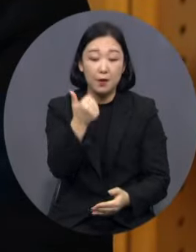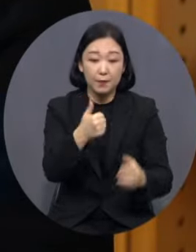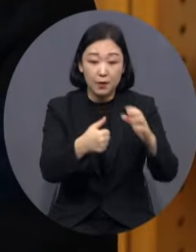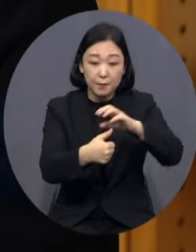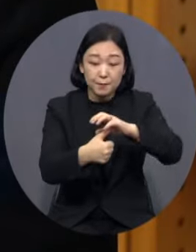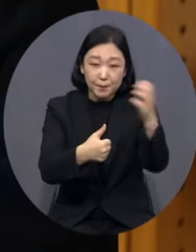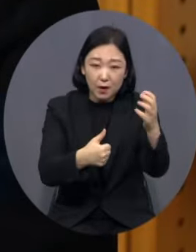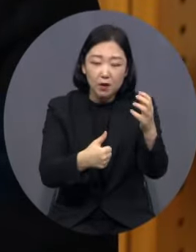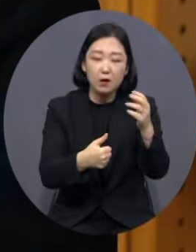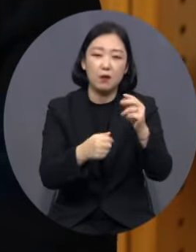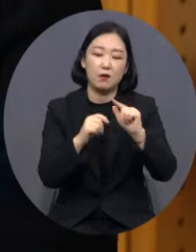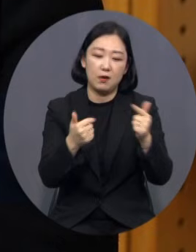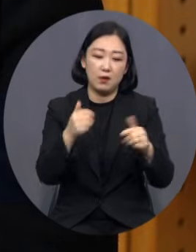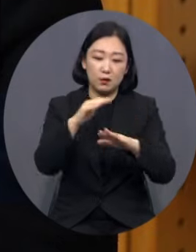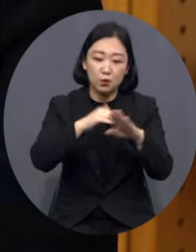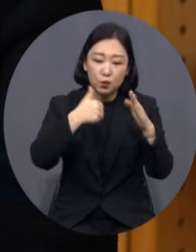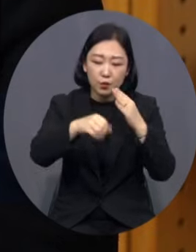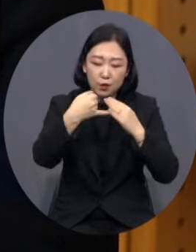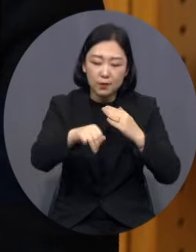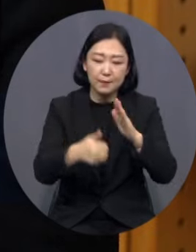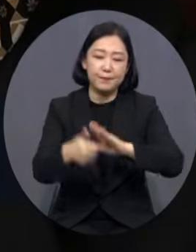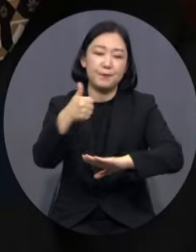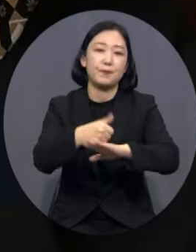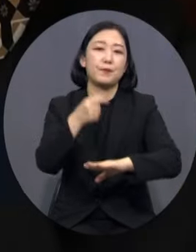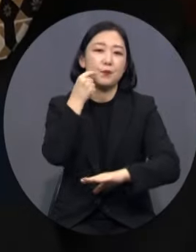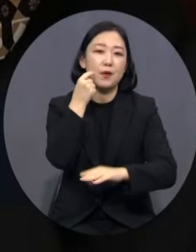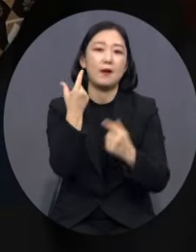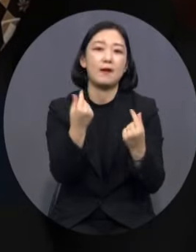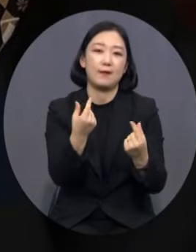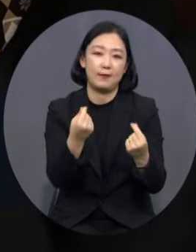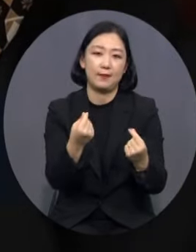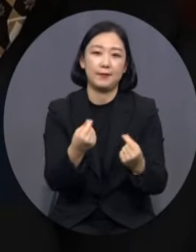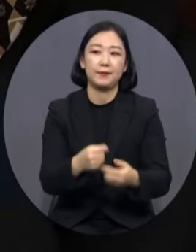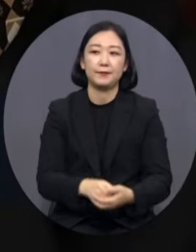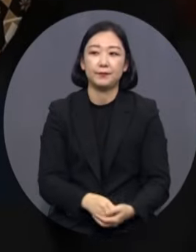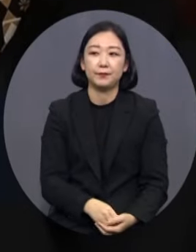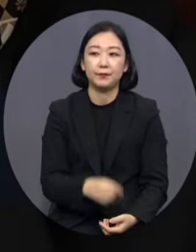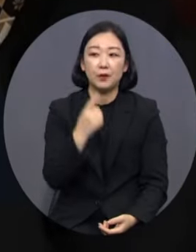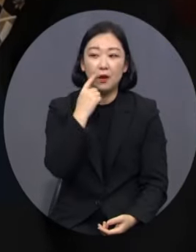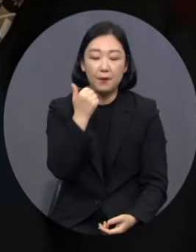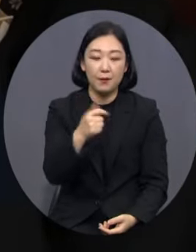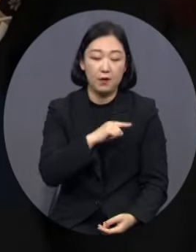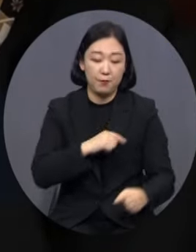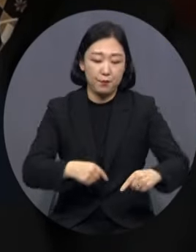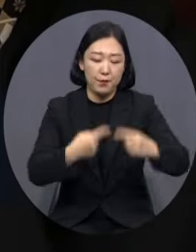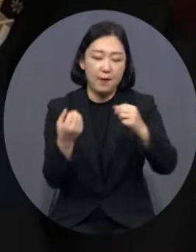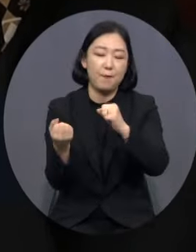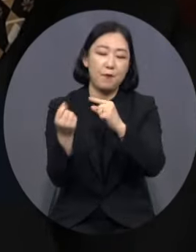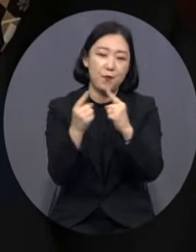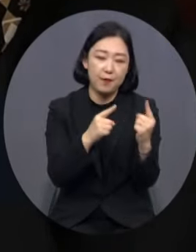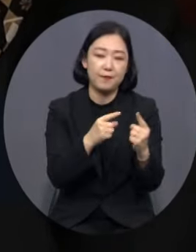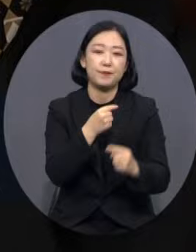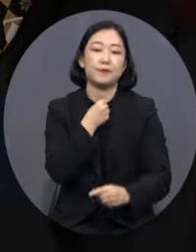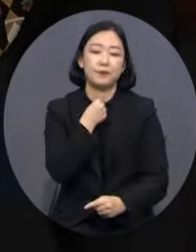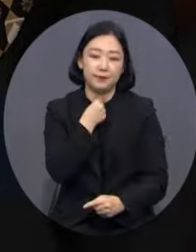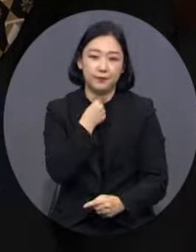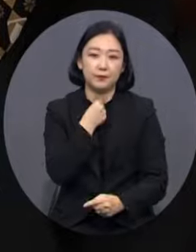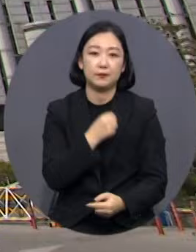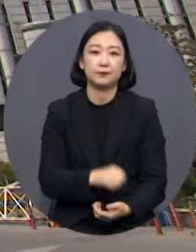손자들도 성공을 못 할 것 같아 저는 그래서 아버지 명예 회복만이